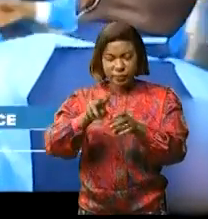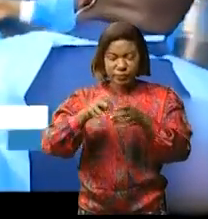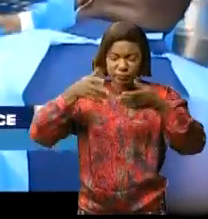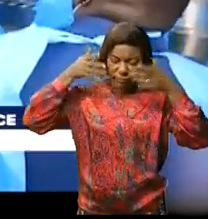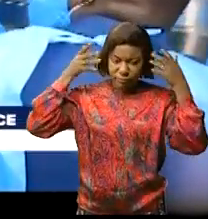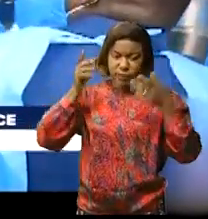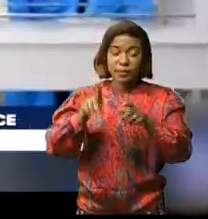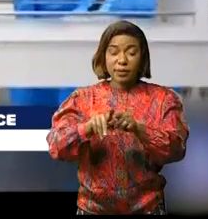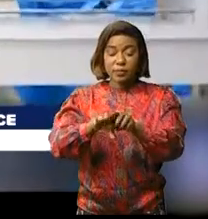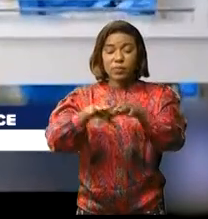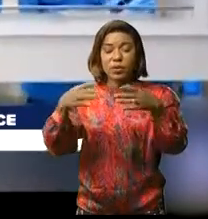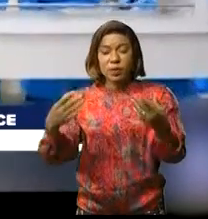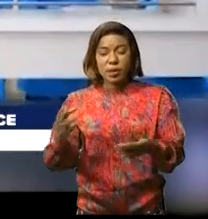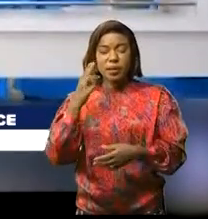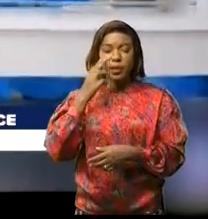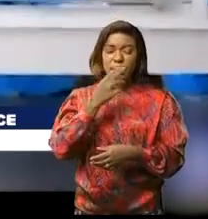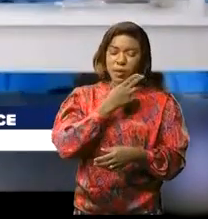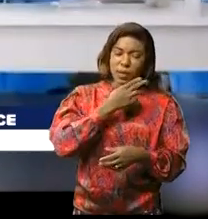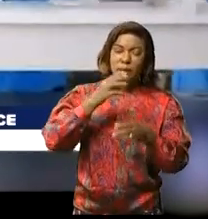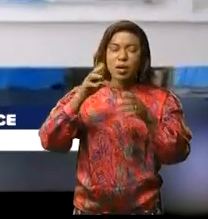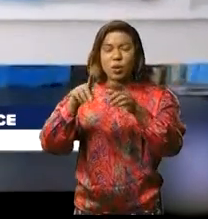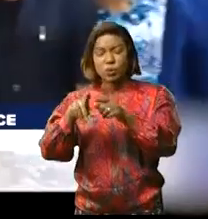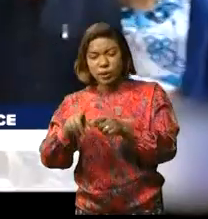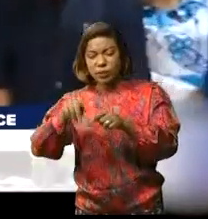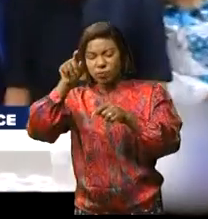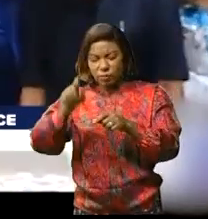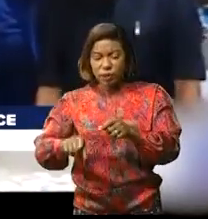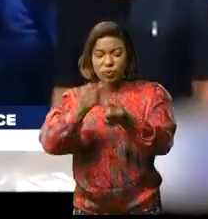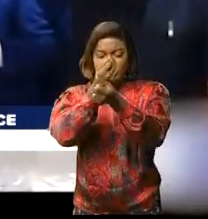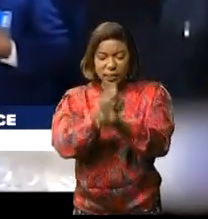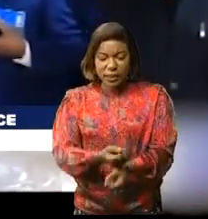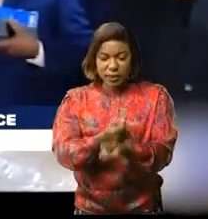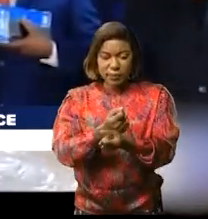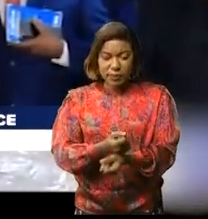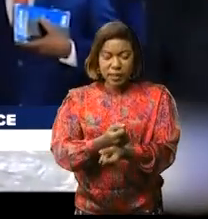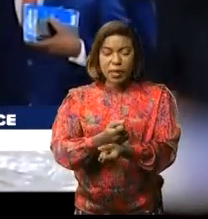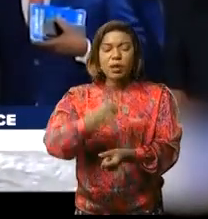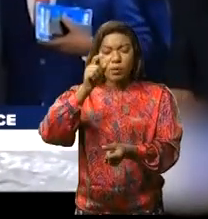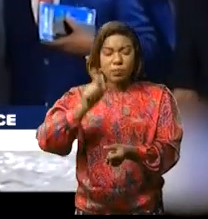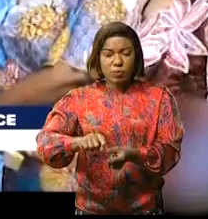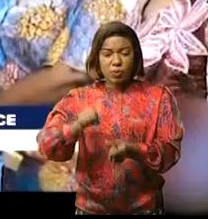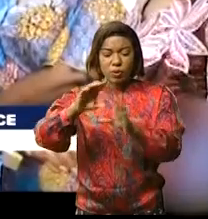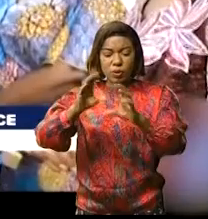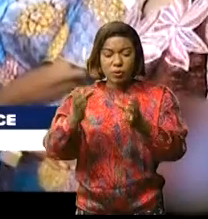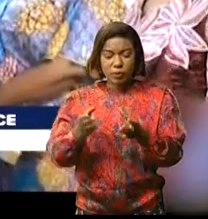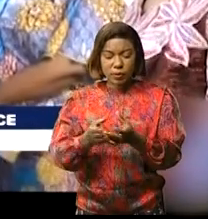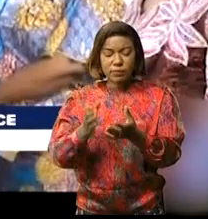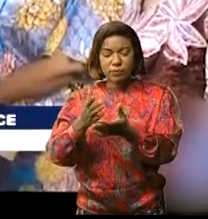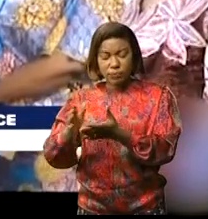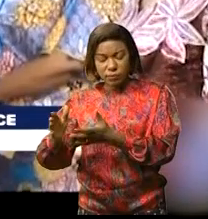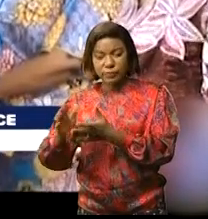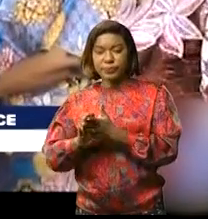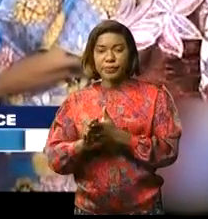la réouverture des bars et discothèques. Le respect des gestes et barrières est exigé par les comités